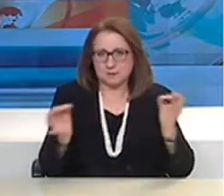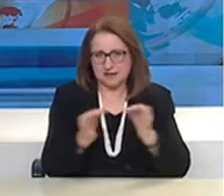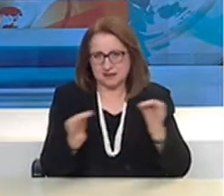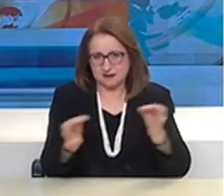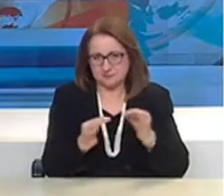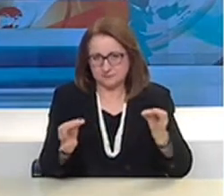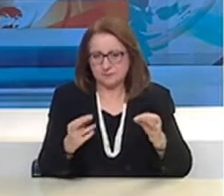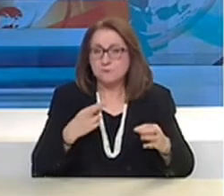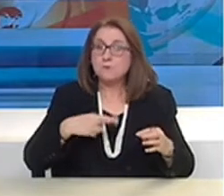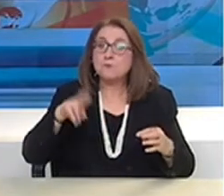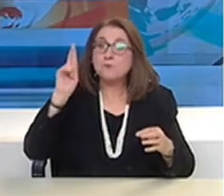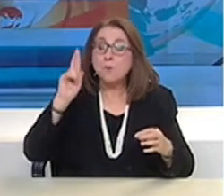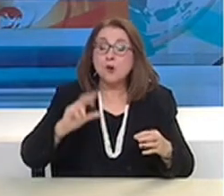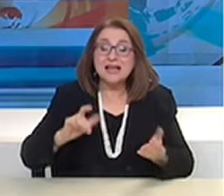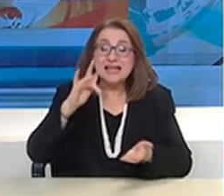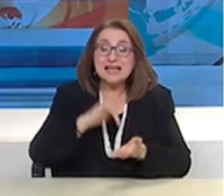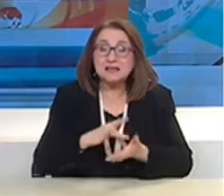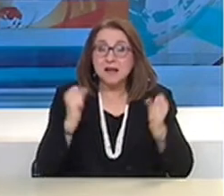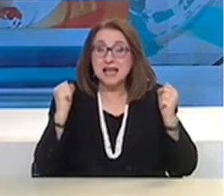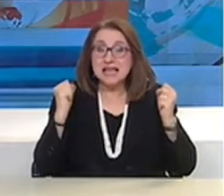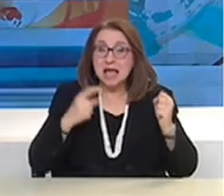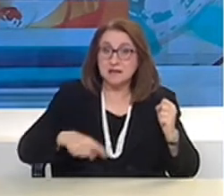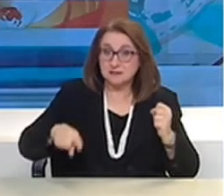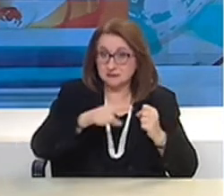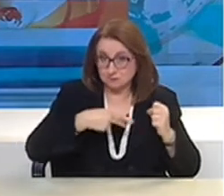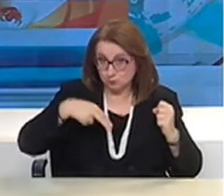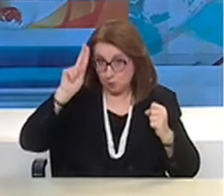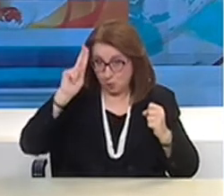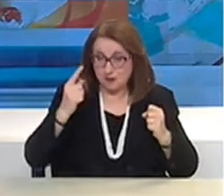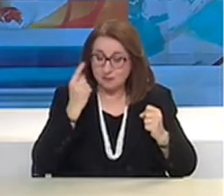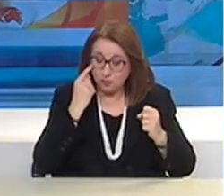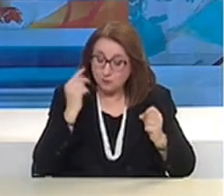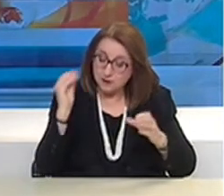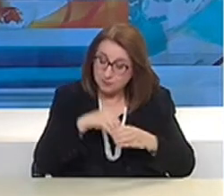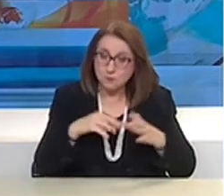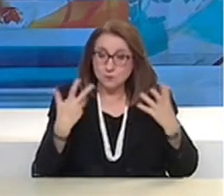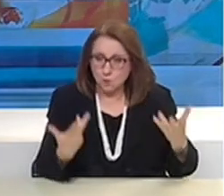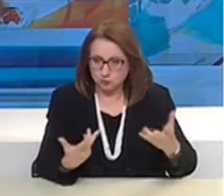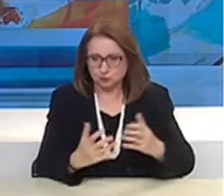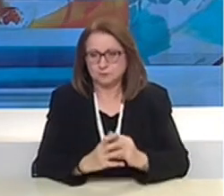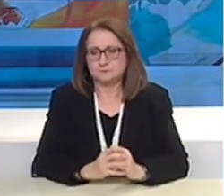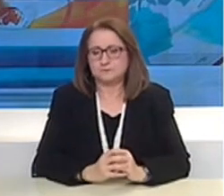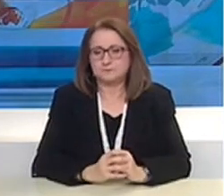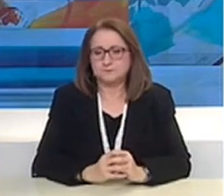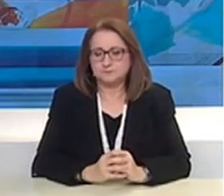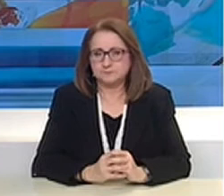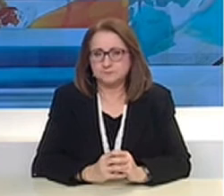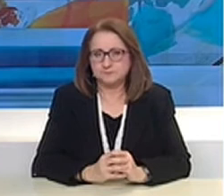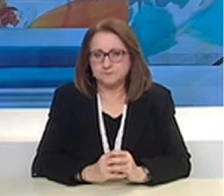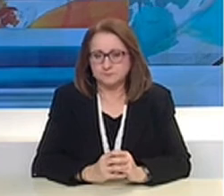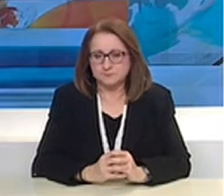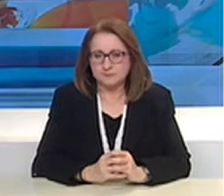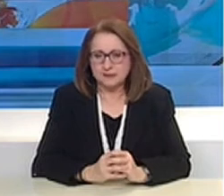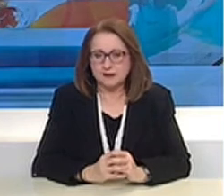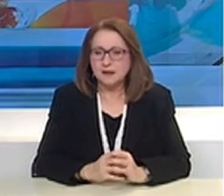ό,τι αφορά την πρωτοβάθμια φροντίδα υγείας και πώς θα συμμετέχει στο σχεδιασμό μας για τον έλεγχο του